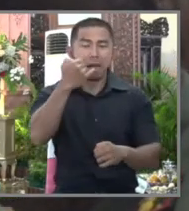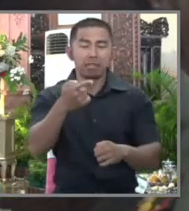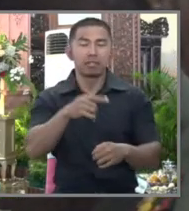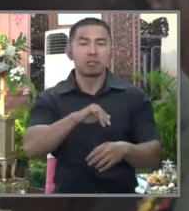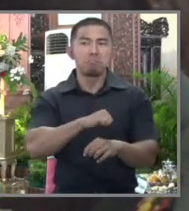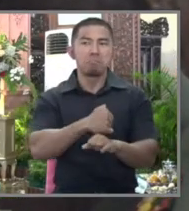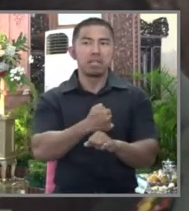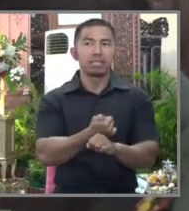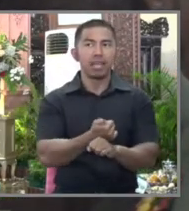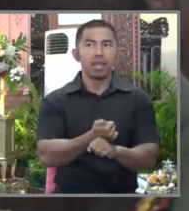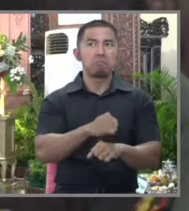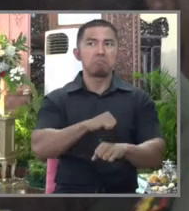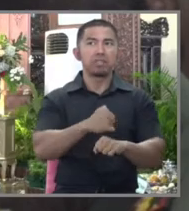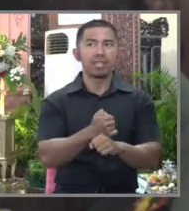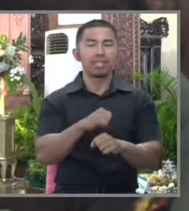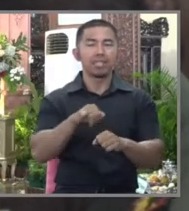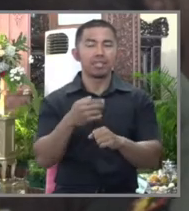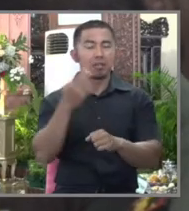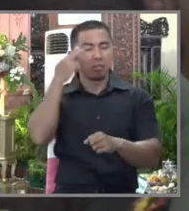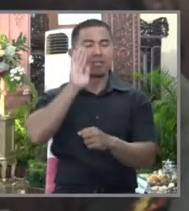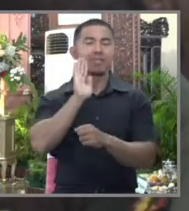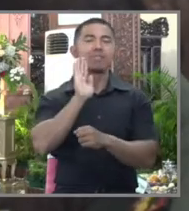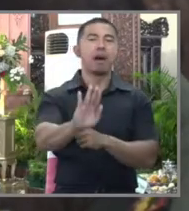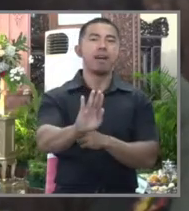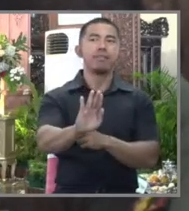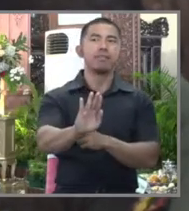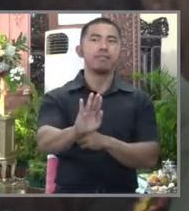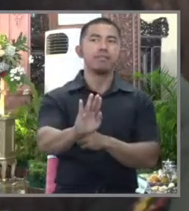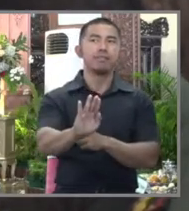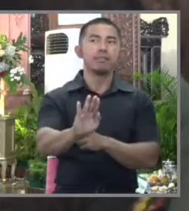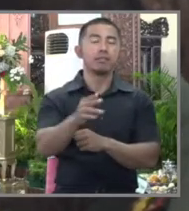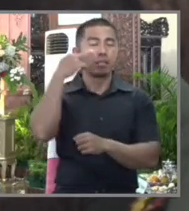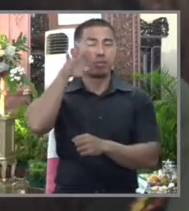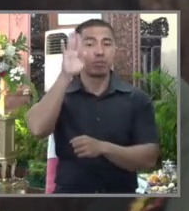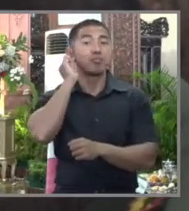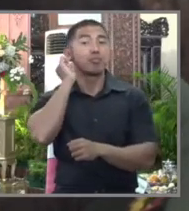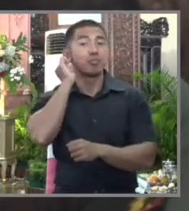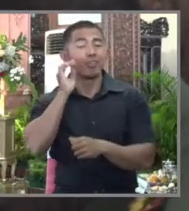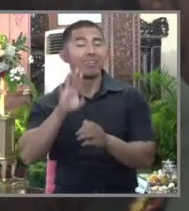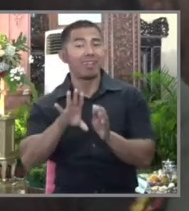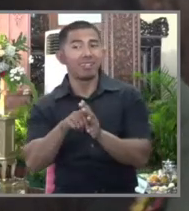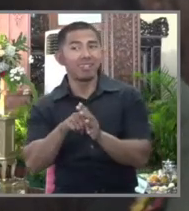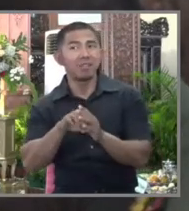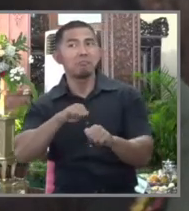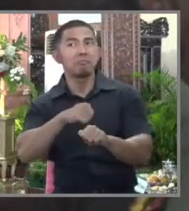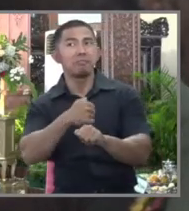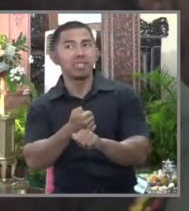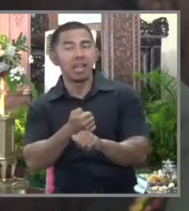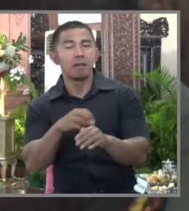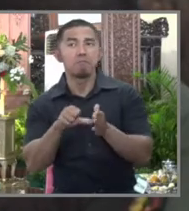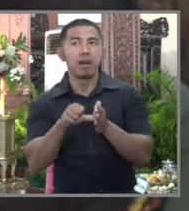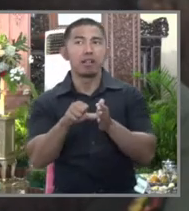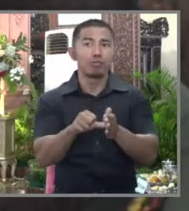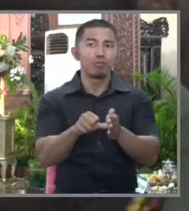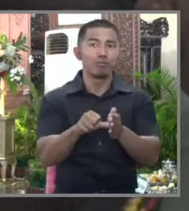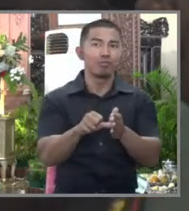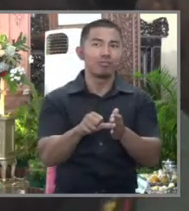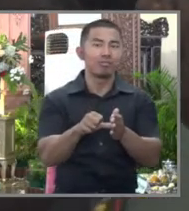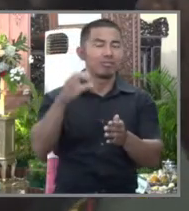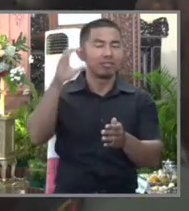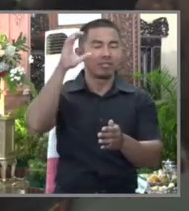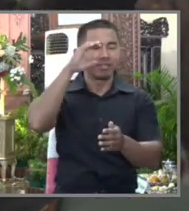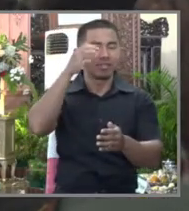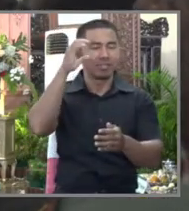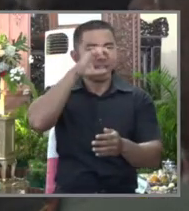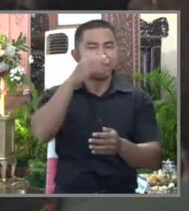bisa menjadi acuan kedepannya untuk ibu-ibu juga nanti bisa menjadikan membantu mata pencaharian